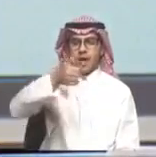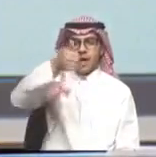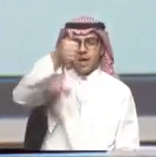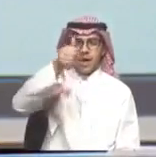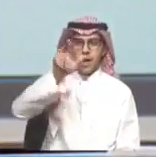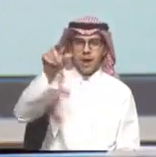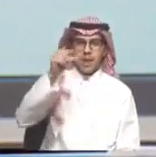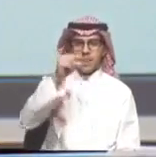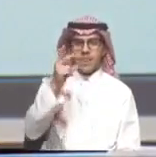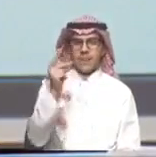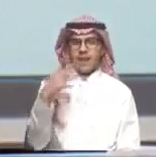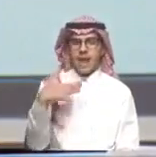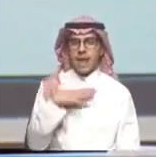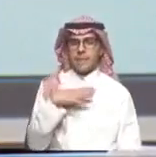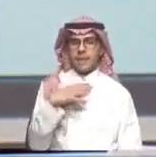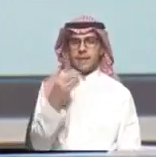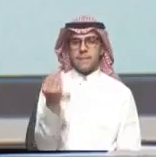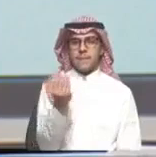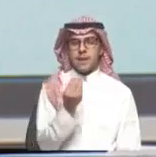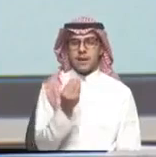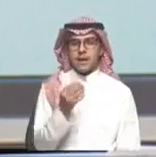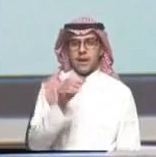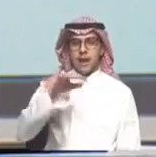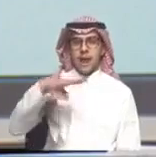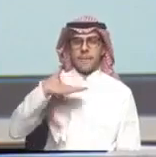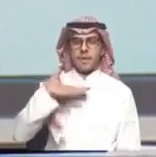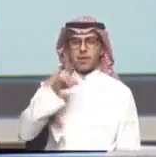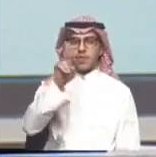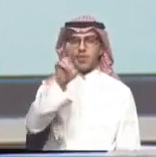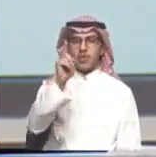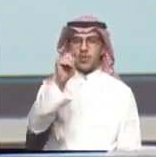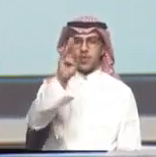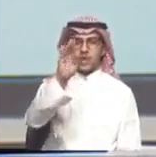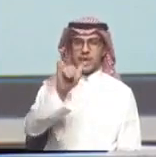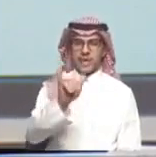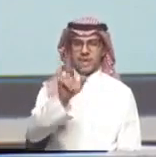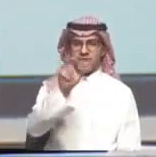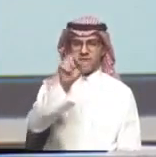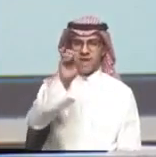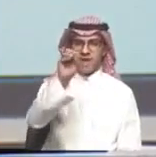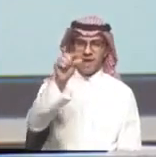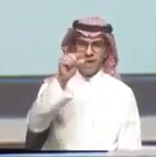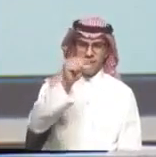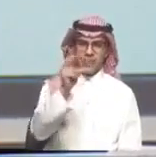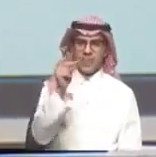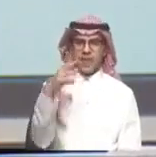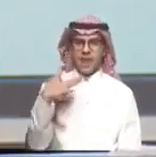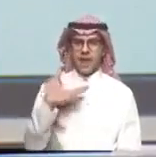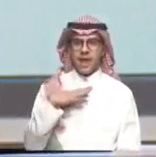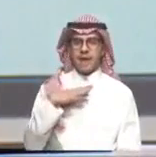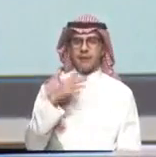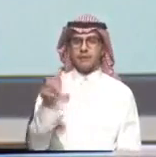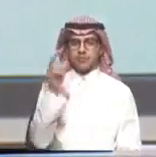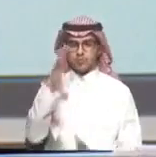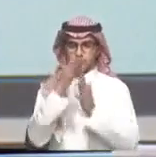خالد بن تركي بن عبد العزيز وصاحب السمو الملكي الأمير تركي بن محمد بن فهد بن عبد العزيز المستشار في